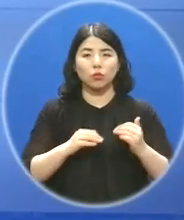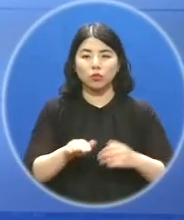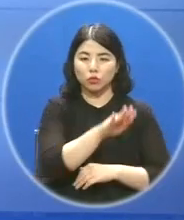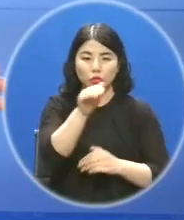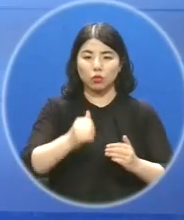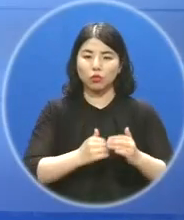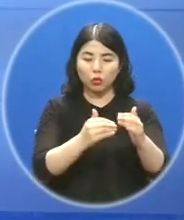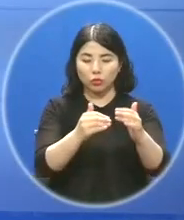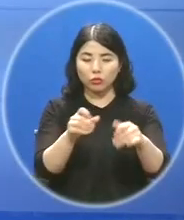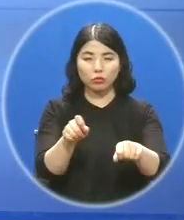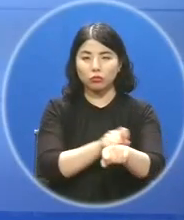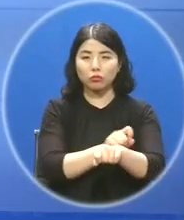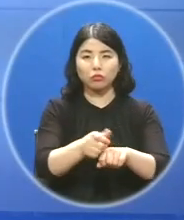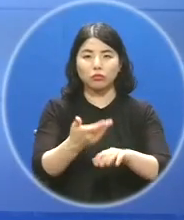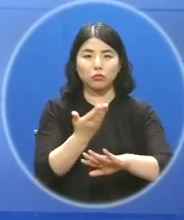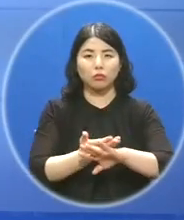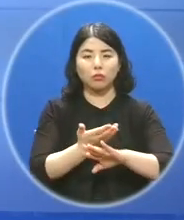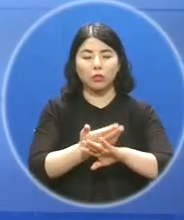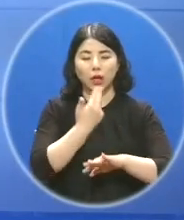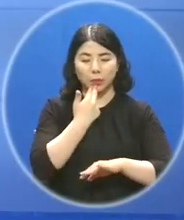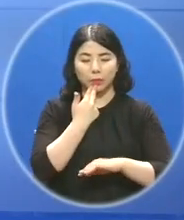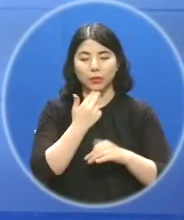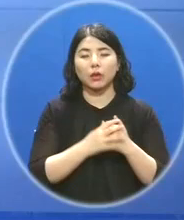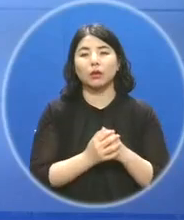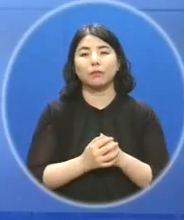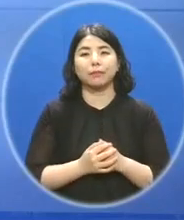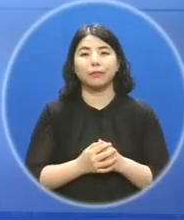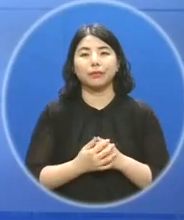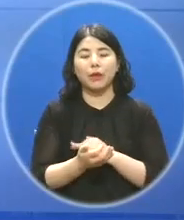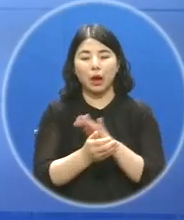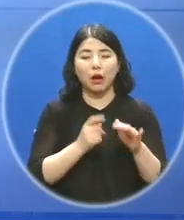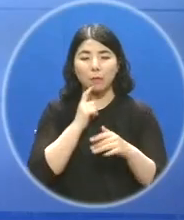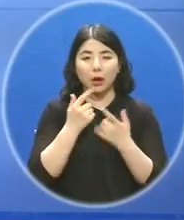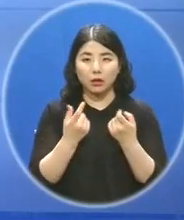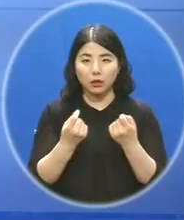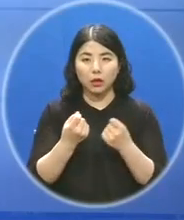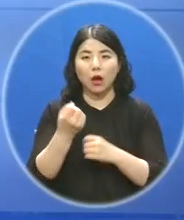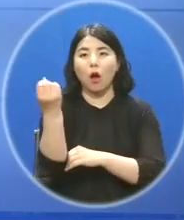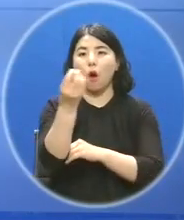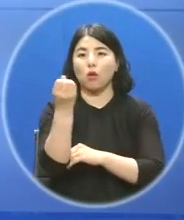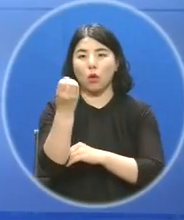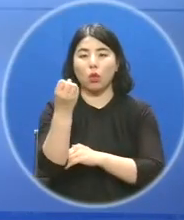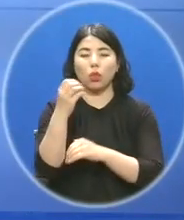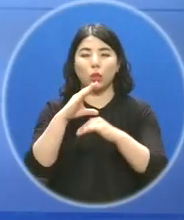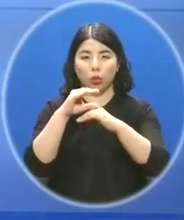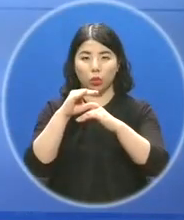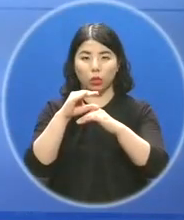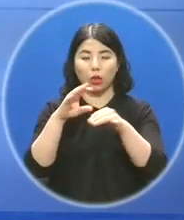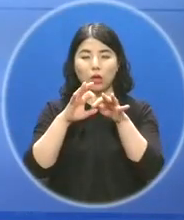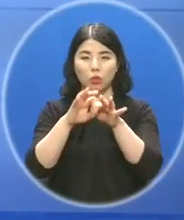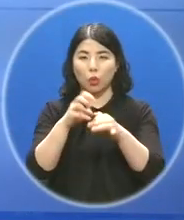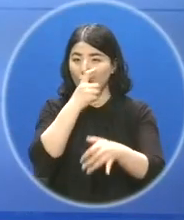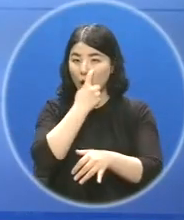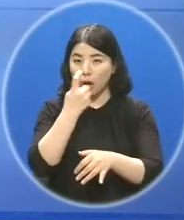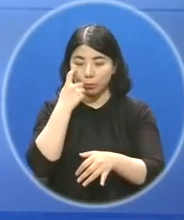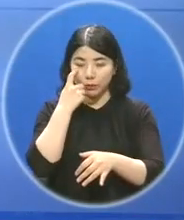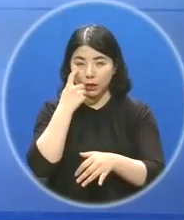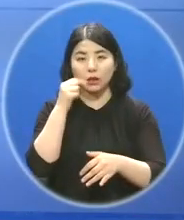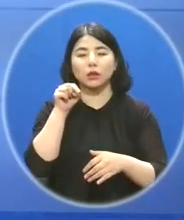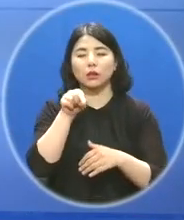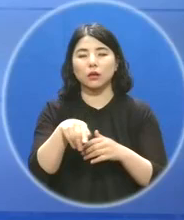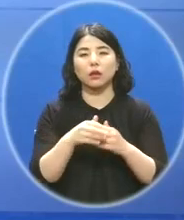과정하고 별반 틀릴 게 전혀 없습니다. 그런데 아까 이제 말씀하신 대로 좀 언론을 통해서 언론에서 좀 검증하는 그런